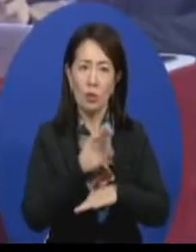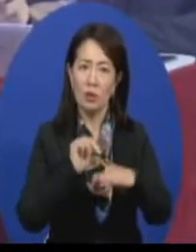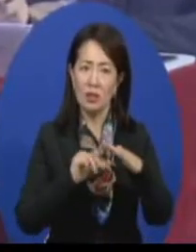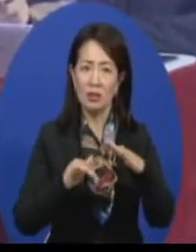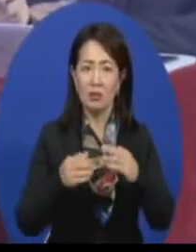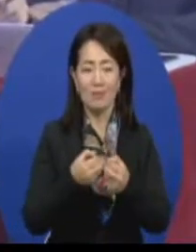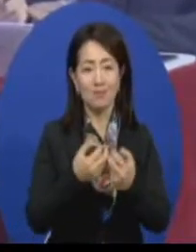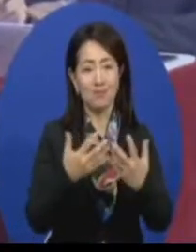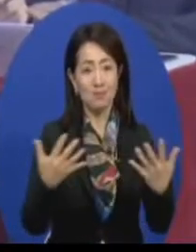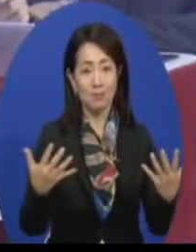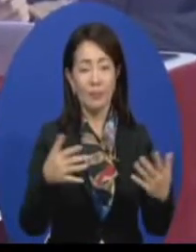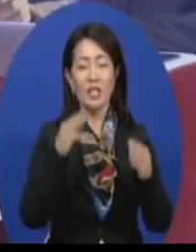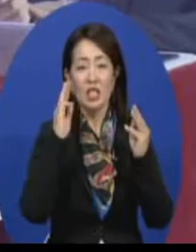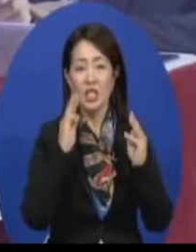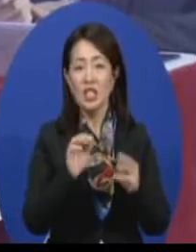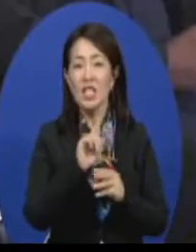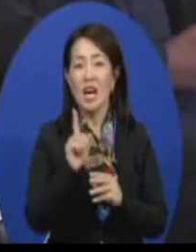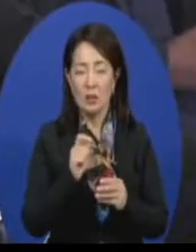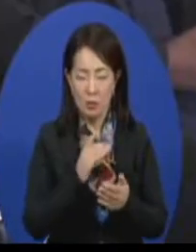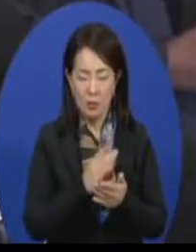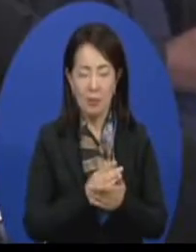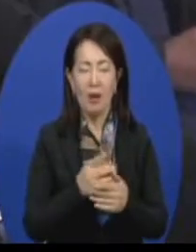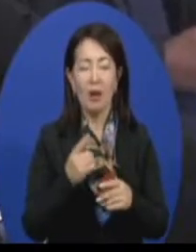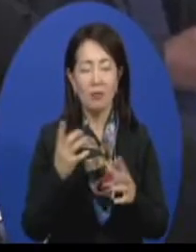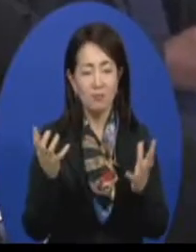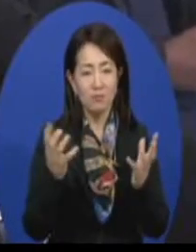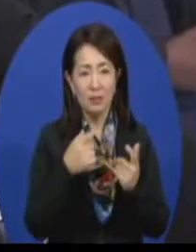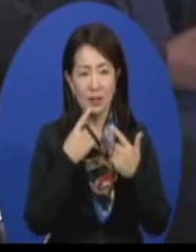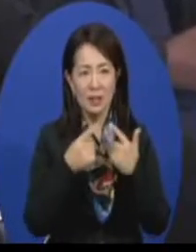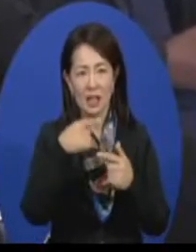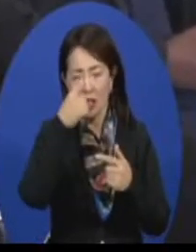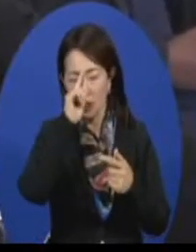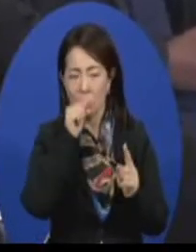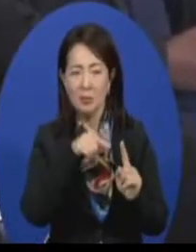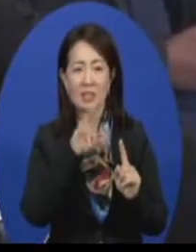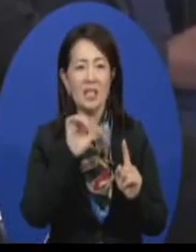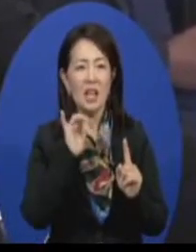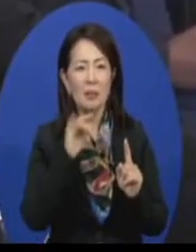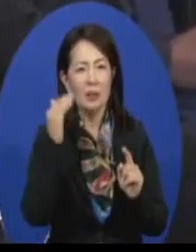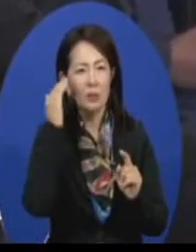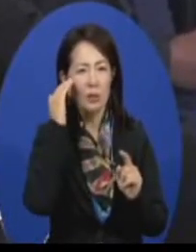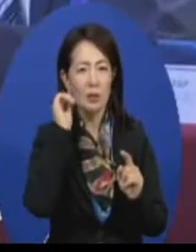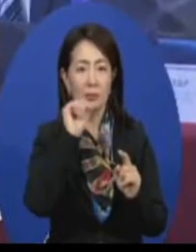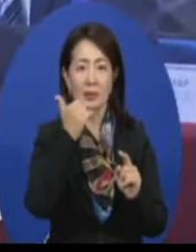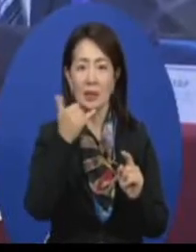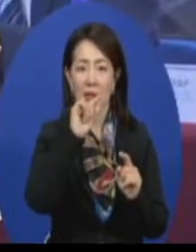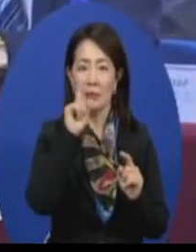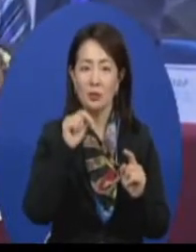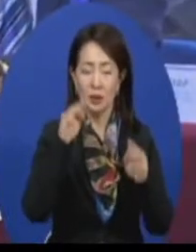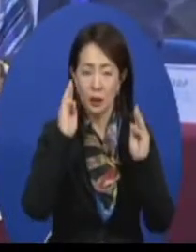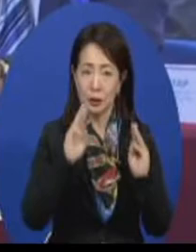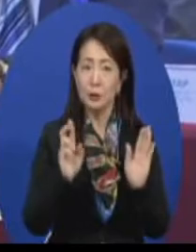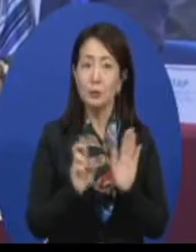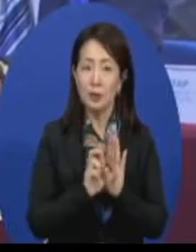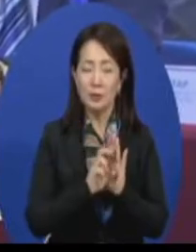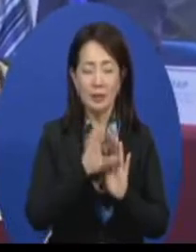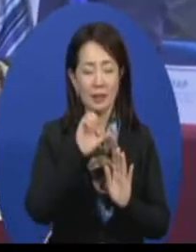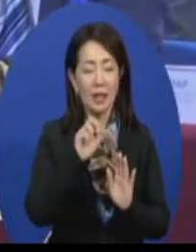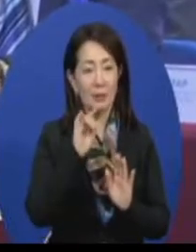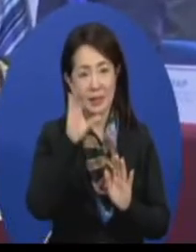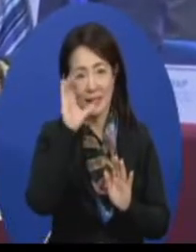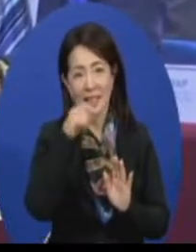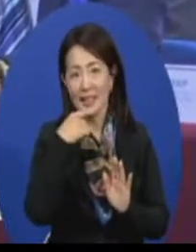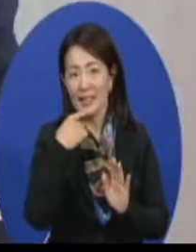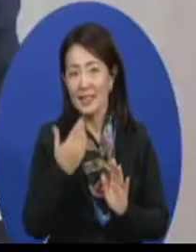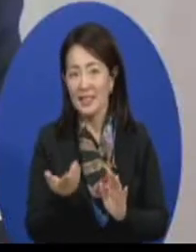олноор баригдсан ч шийдэх асуудлууд бийг орон нутгийнхан хэлсэн. Эрүүл мэндийн салбар тулгамдсан зарим асуудлыг шийдэх боломжтойг салбарын сайд нь хэлсэн юм